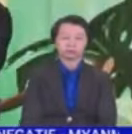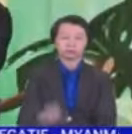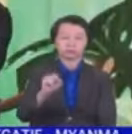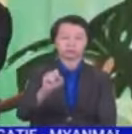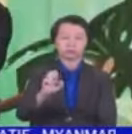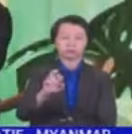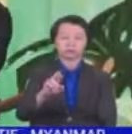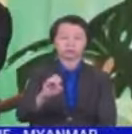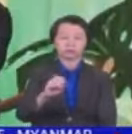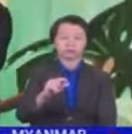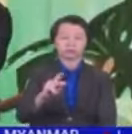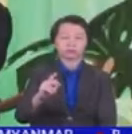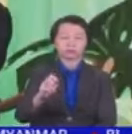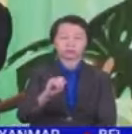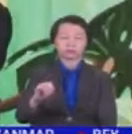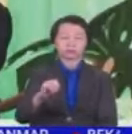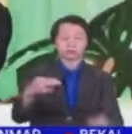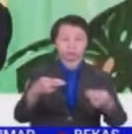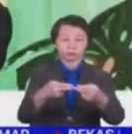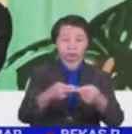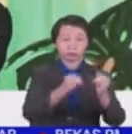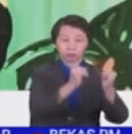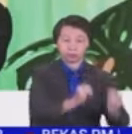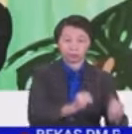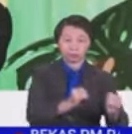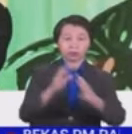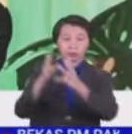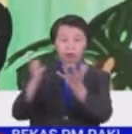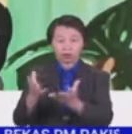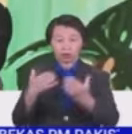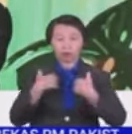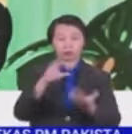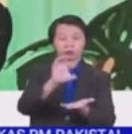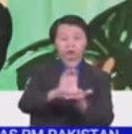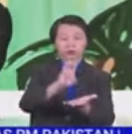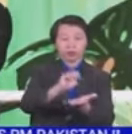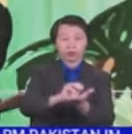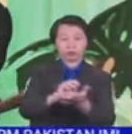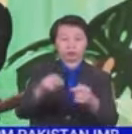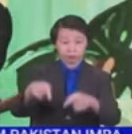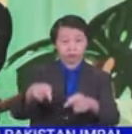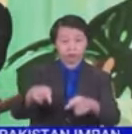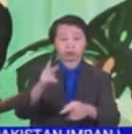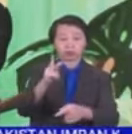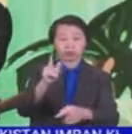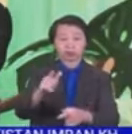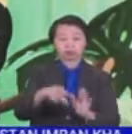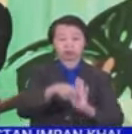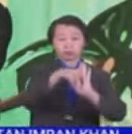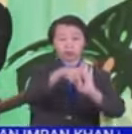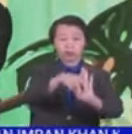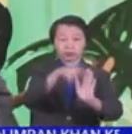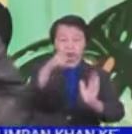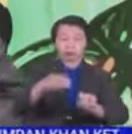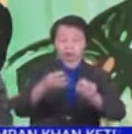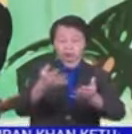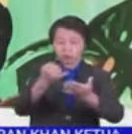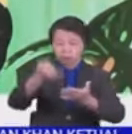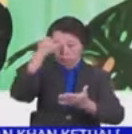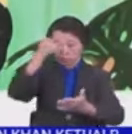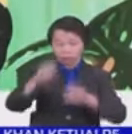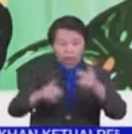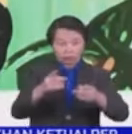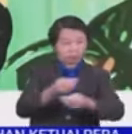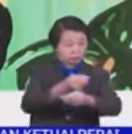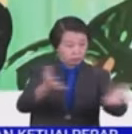Serangkaian ekspresi hubungan insan dan alam yang diadakan di Central Market Kuala Lumpur ini merupakan satu pameran yang diadakan untuk memberi ilmu kepada